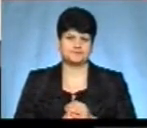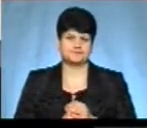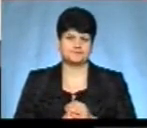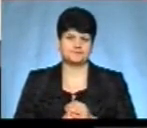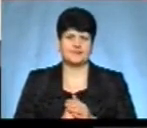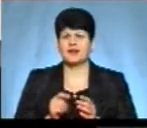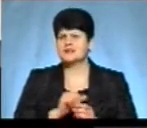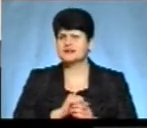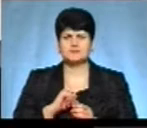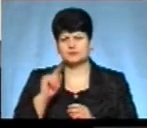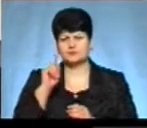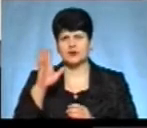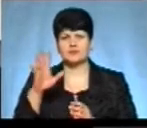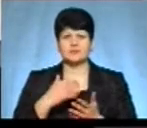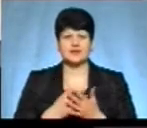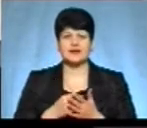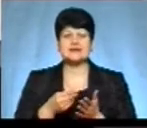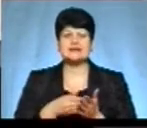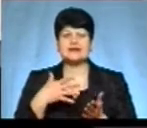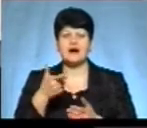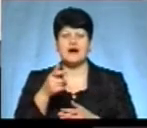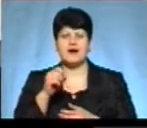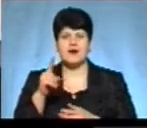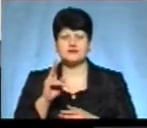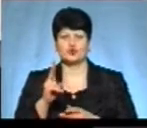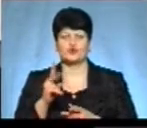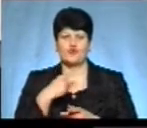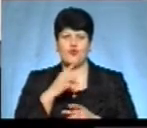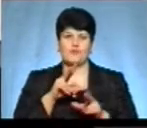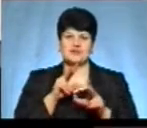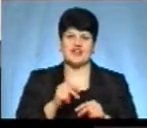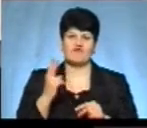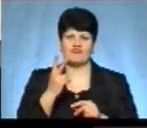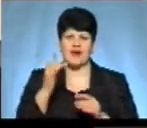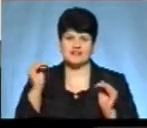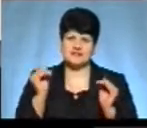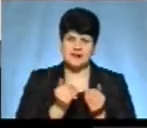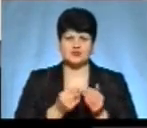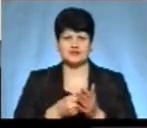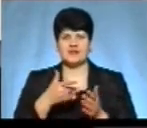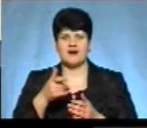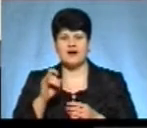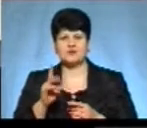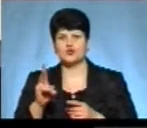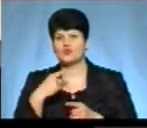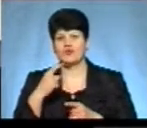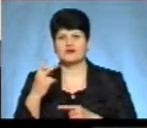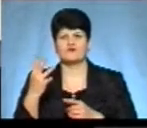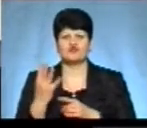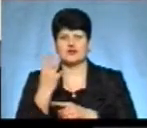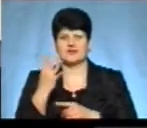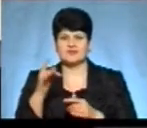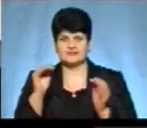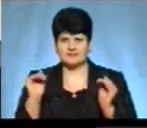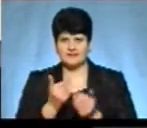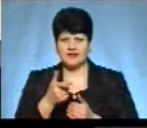ну, найпопулярніший тренд – це, напевне, про ціну на газ. Хтось обіцяє в 2 рази зменшити, хтось в 4 рази зменшити. Звичайно, що президент